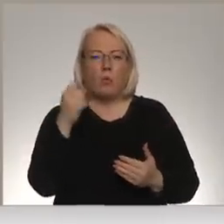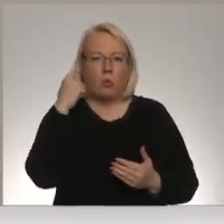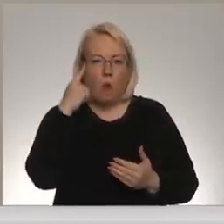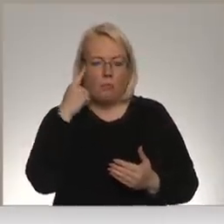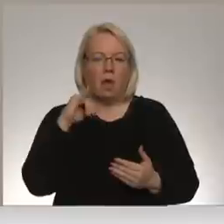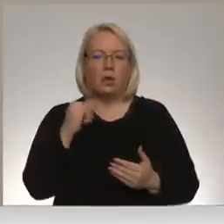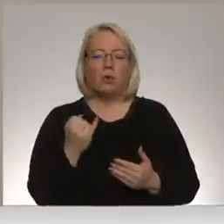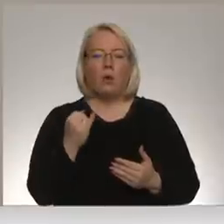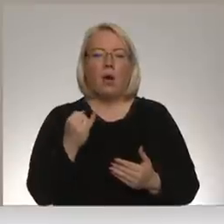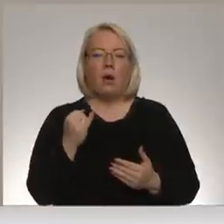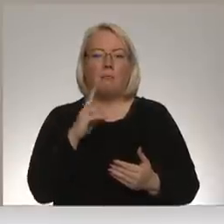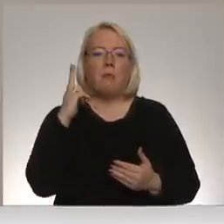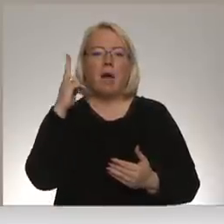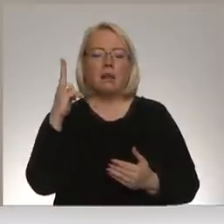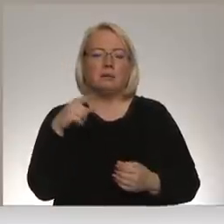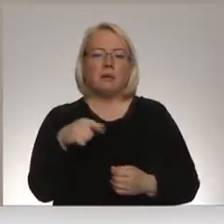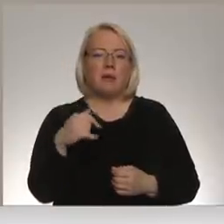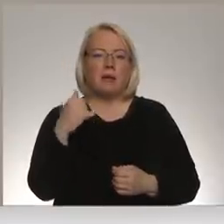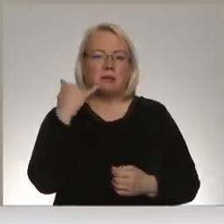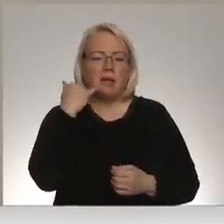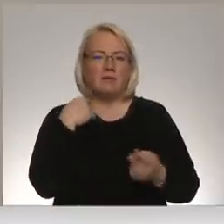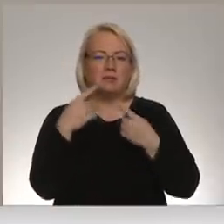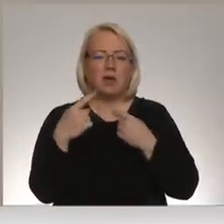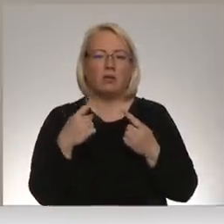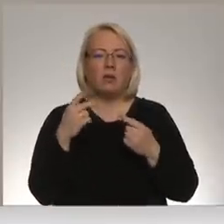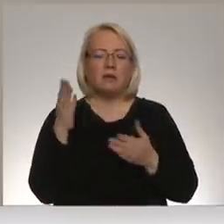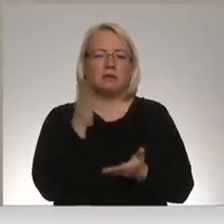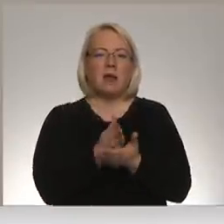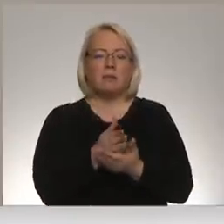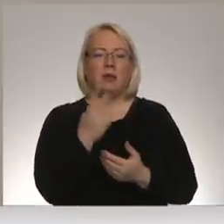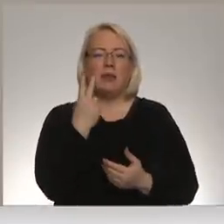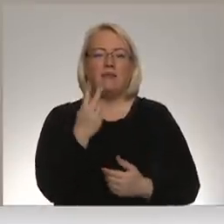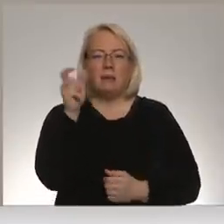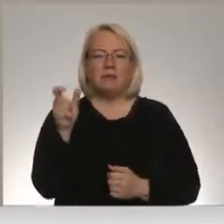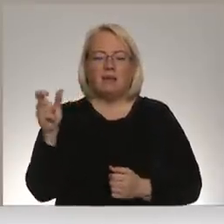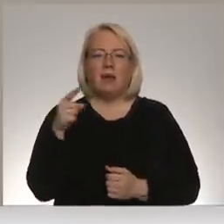šī saruna ir nu, ar diviem cilvēkiem, tāds īsti nav.